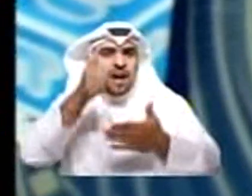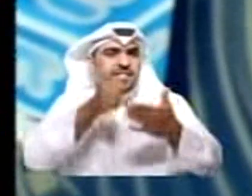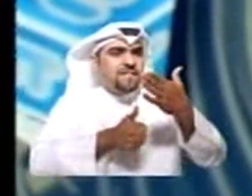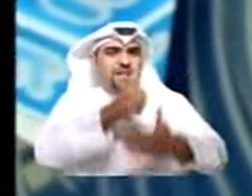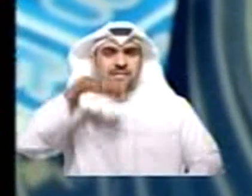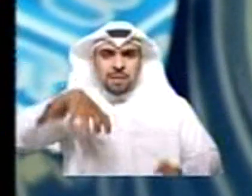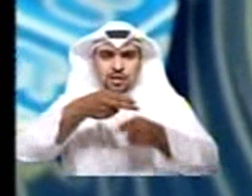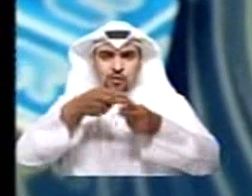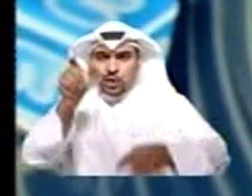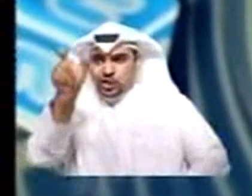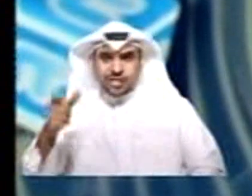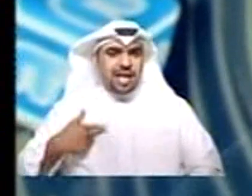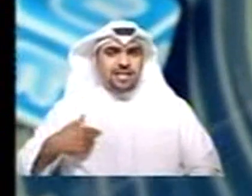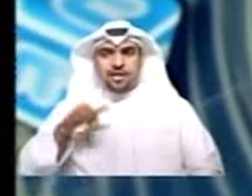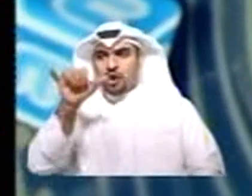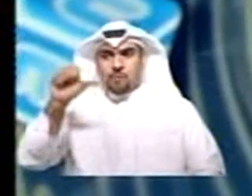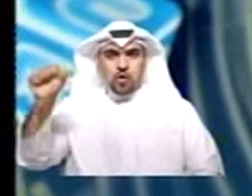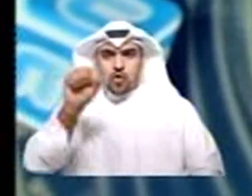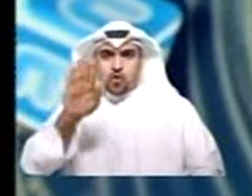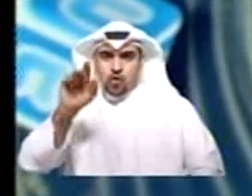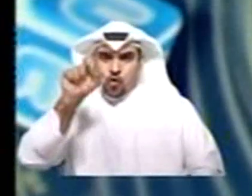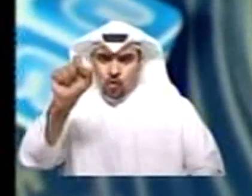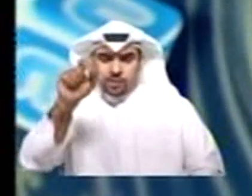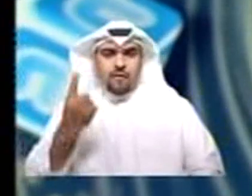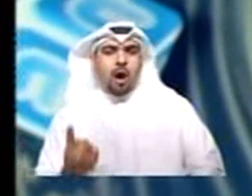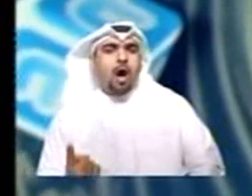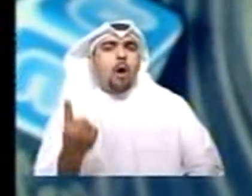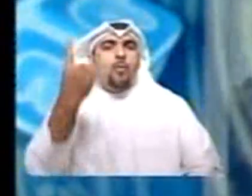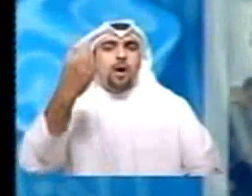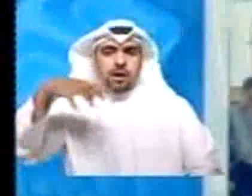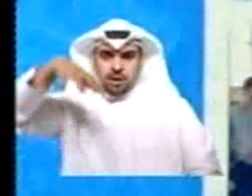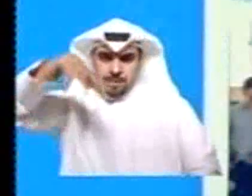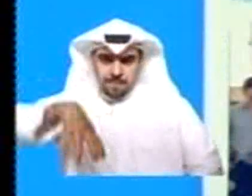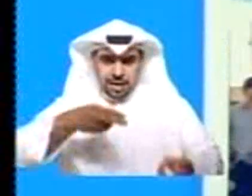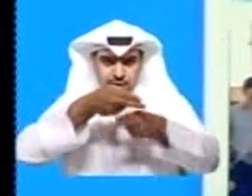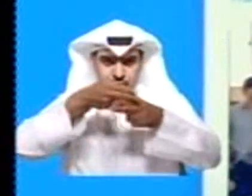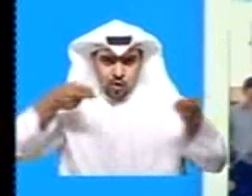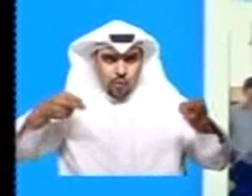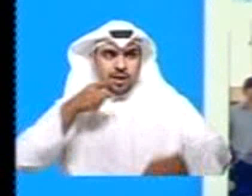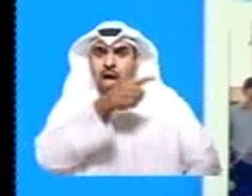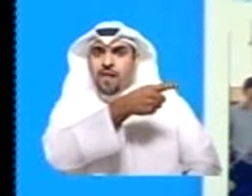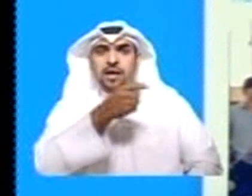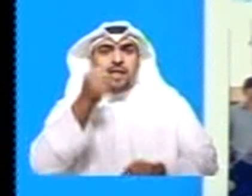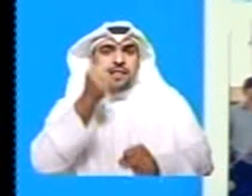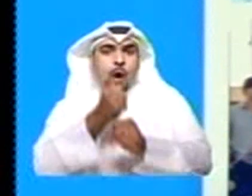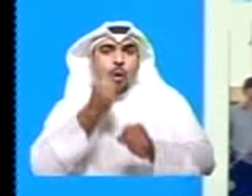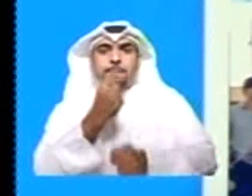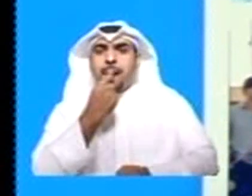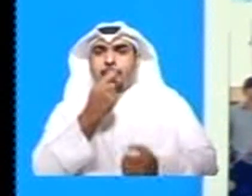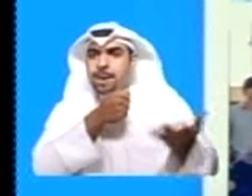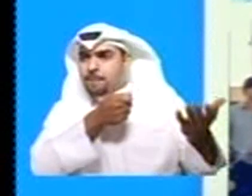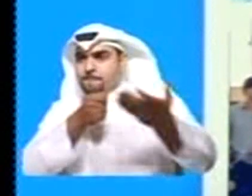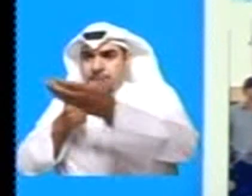يوسف القلاف وبالخط العريض أول كويتي في تاريخ الإدارة العامة للإطفاء ينضم لمجموعة